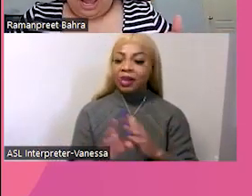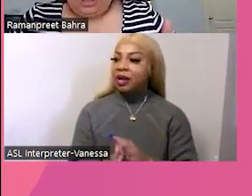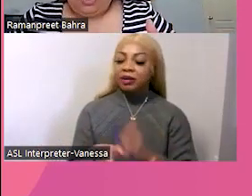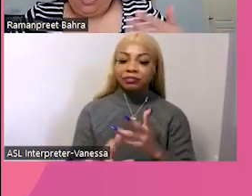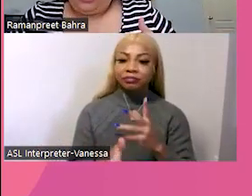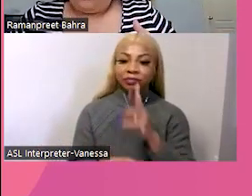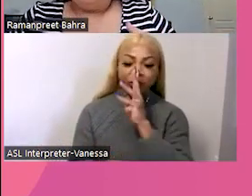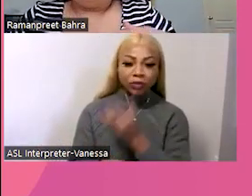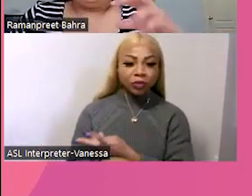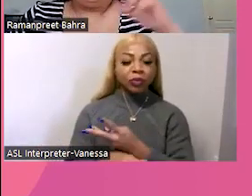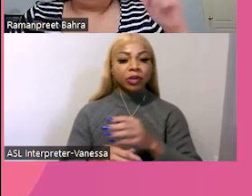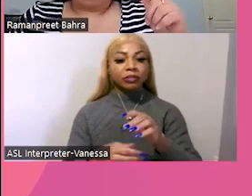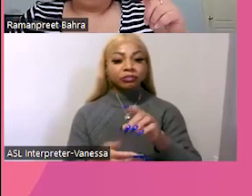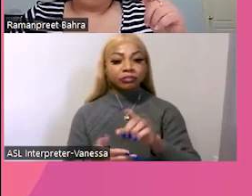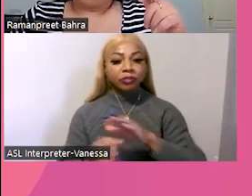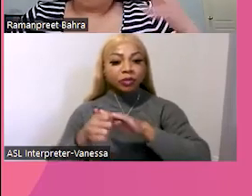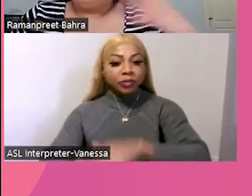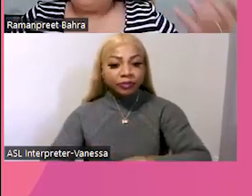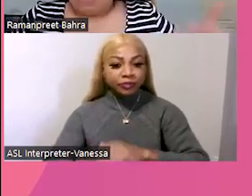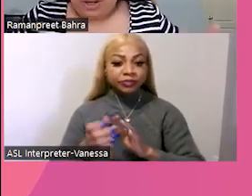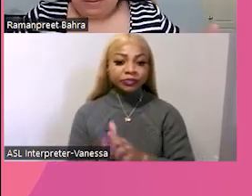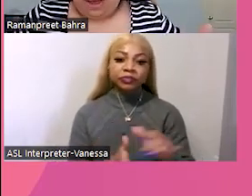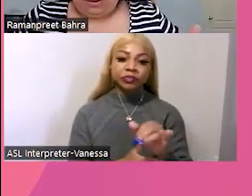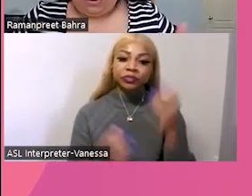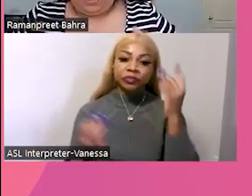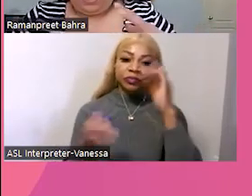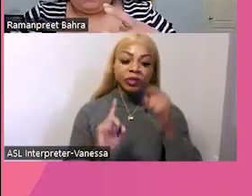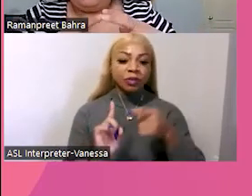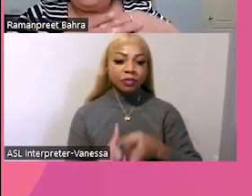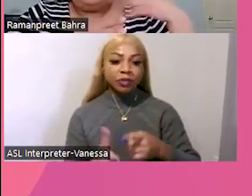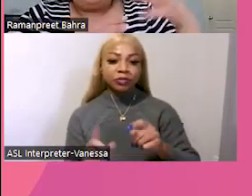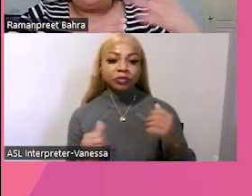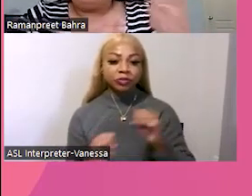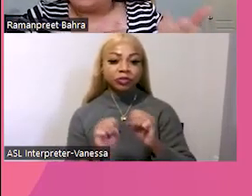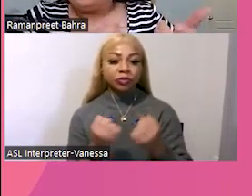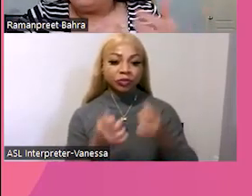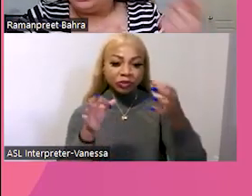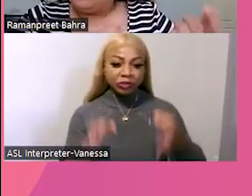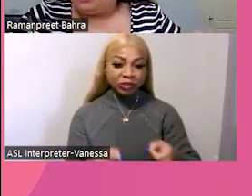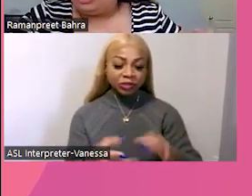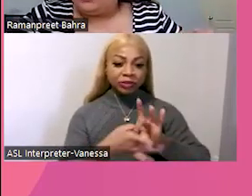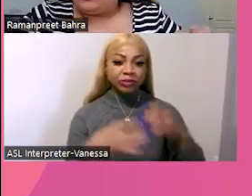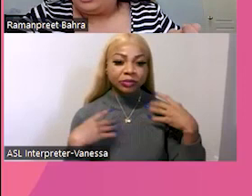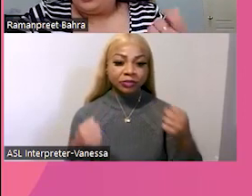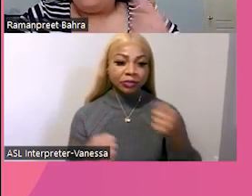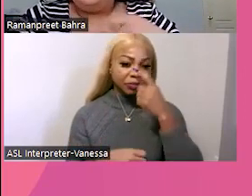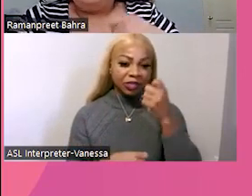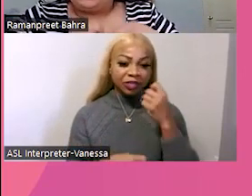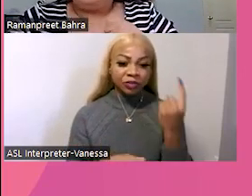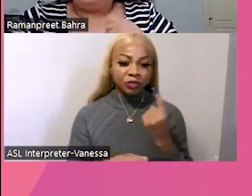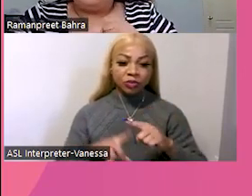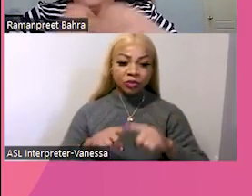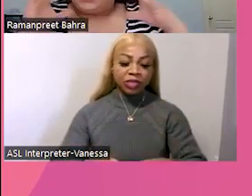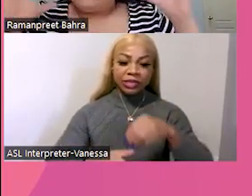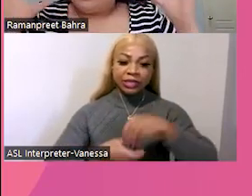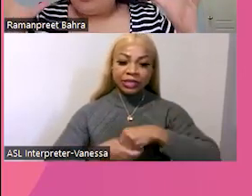voir comment l'intersection et l'oppression peuvent agir, donc, et réfléchir aussi aux déterminants sociaux de la